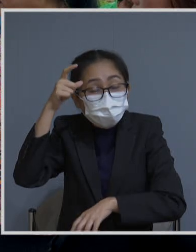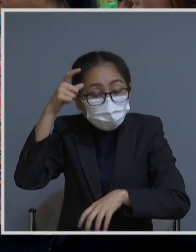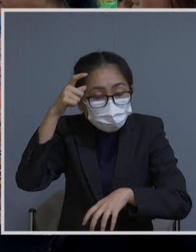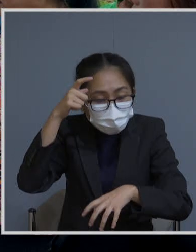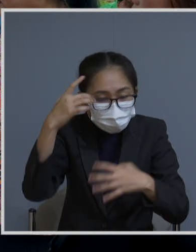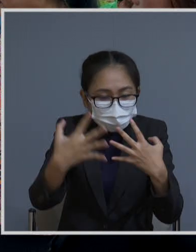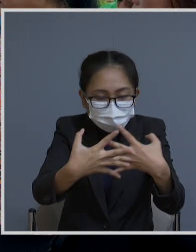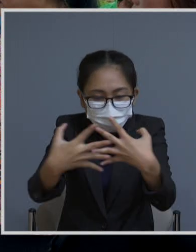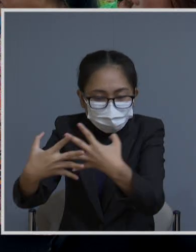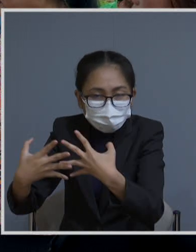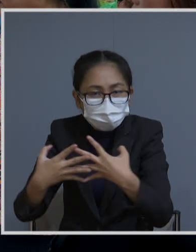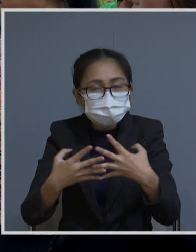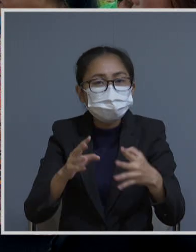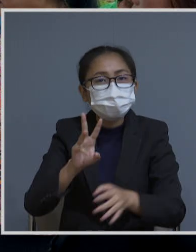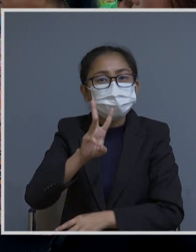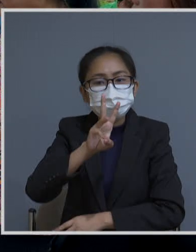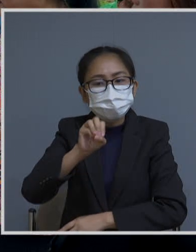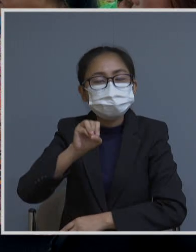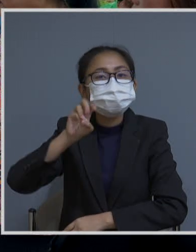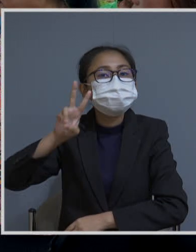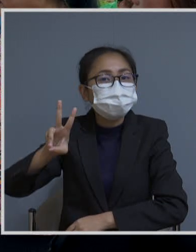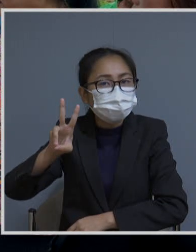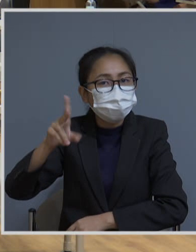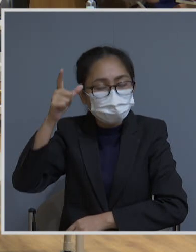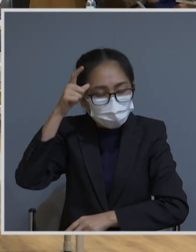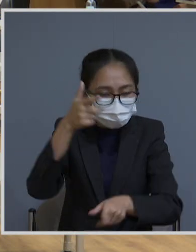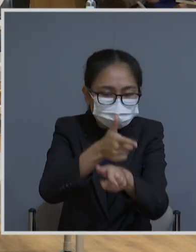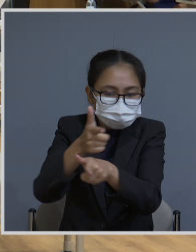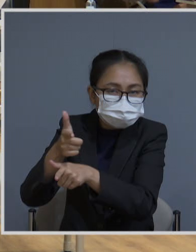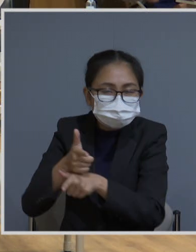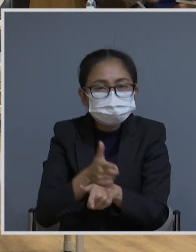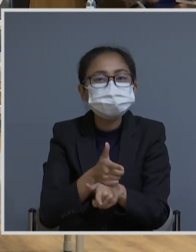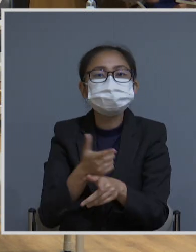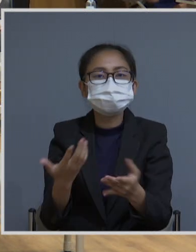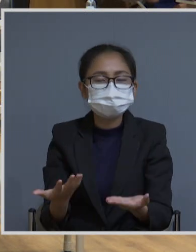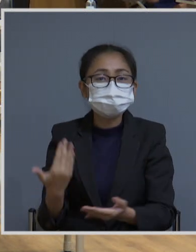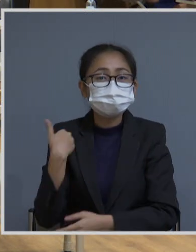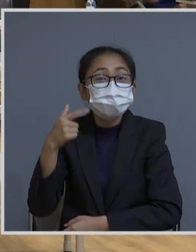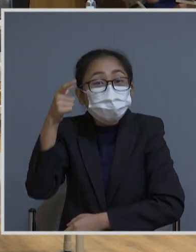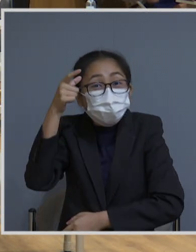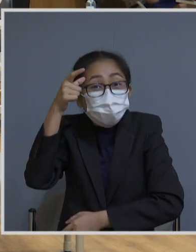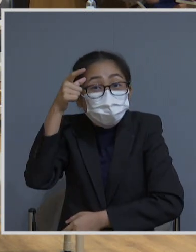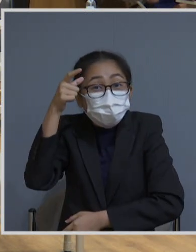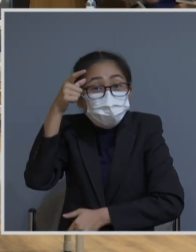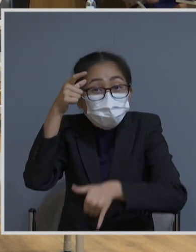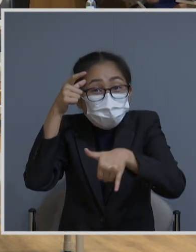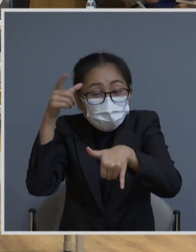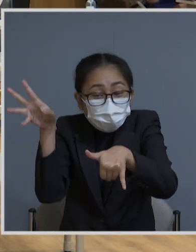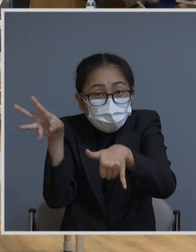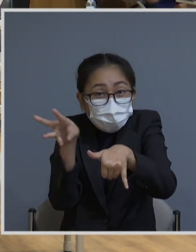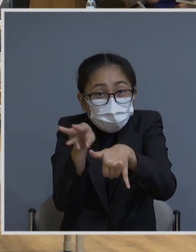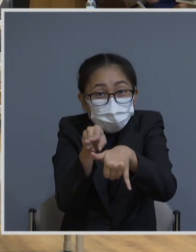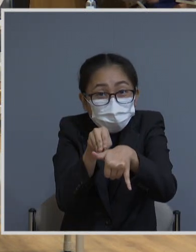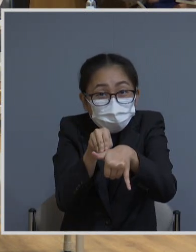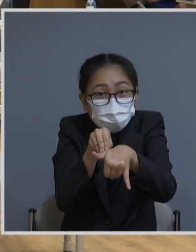ครอกที่ 62คอกวัวนะคะแล้วก็มีวัวติดเชื้อแล้ว 1ตัวเป็น